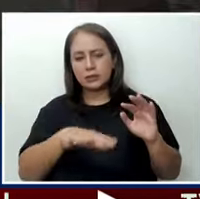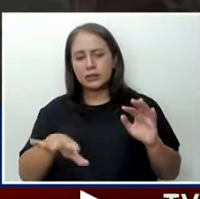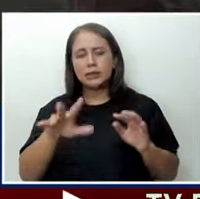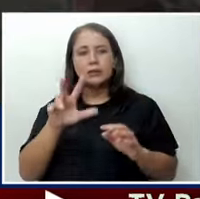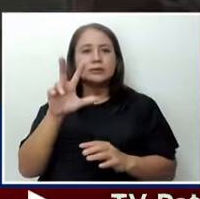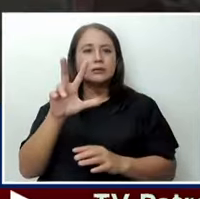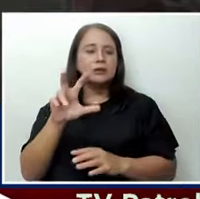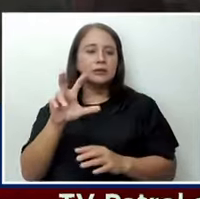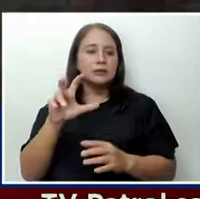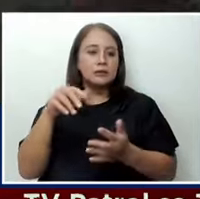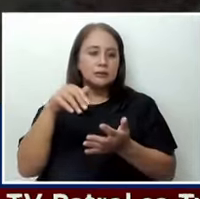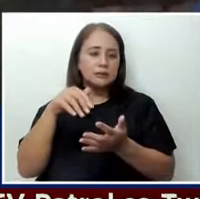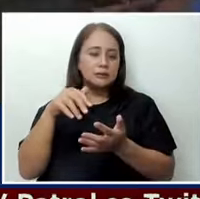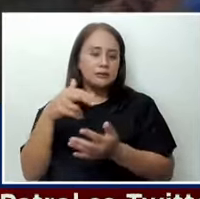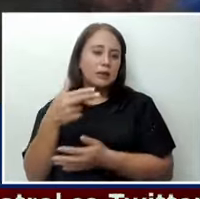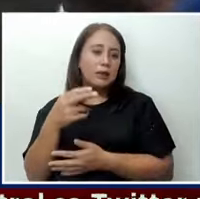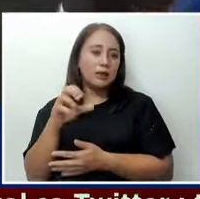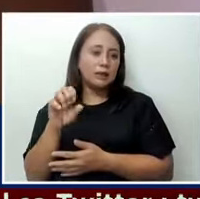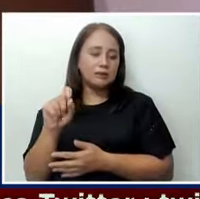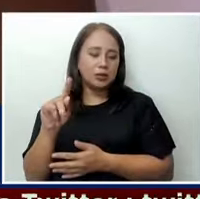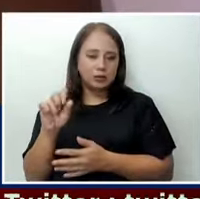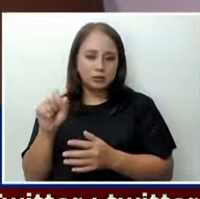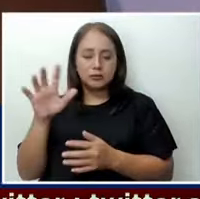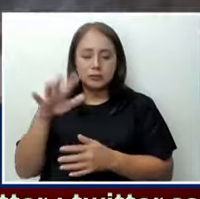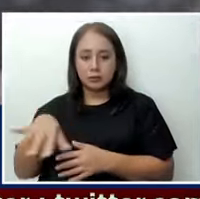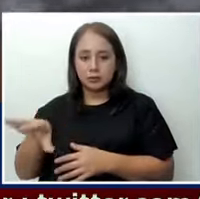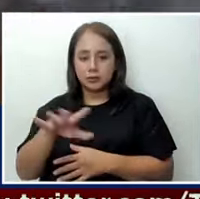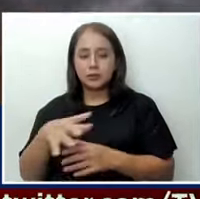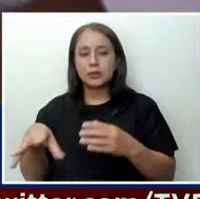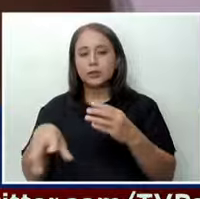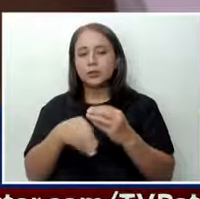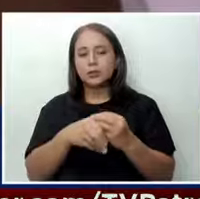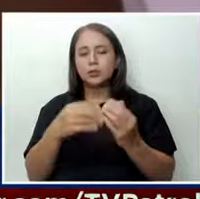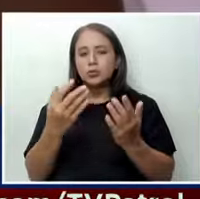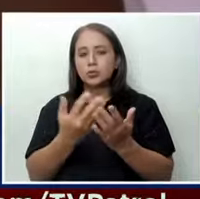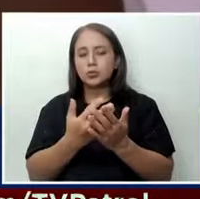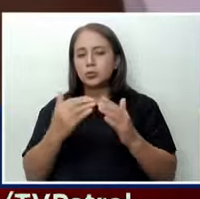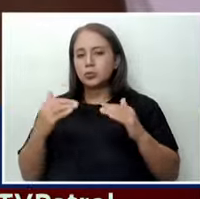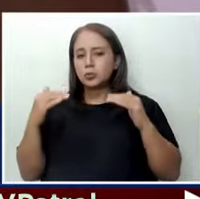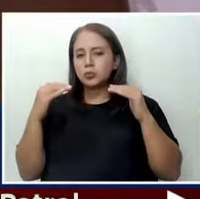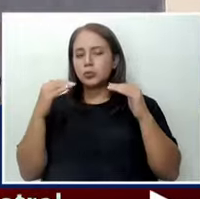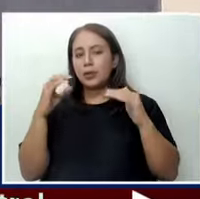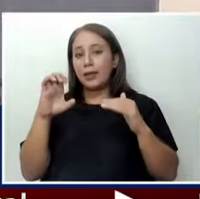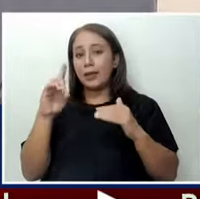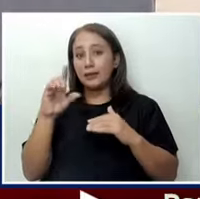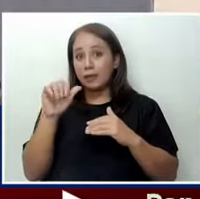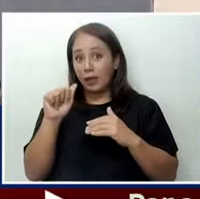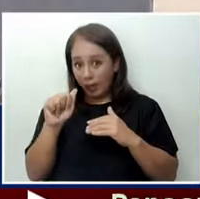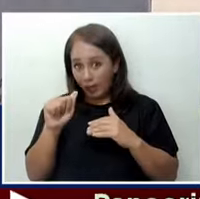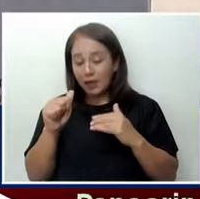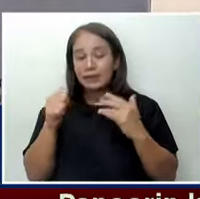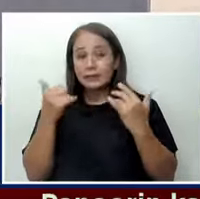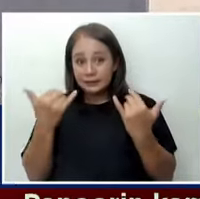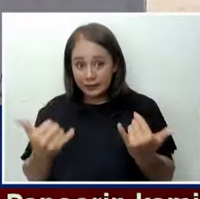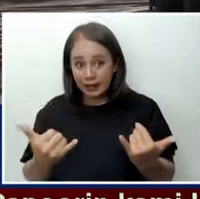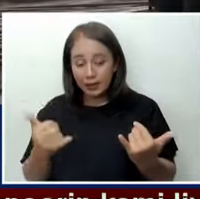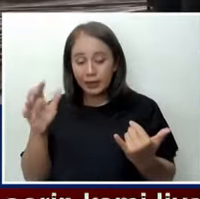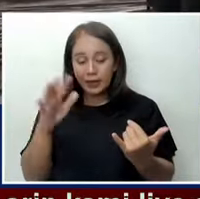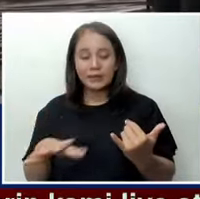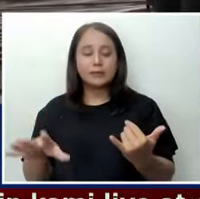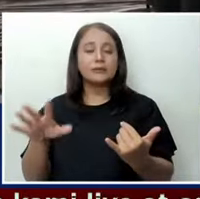lupain. At dahil kasama na rin ito sa mga bagong Enhanced Defense Cooperation Agreement o EDCA sites sa